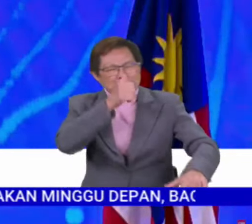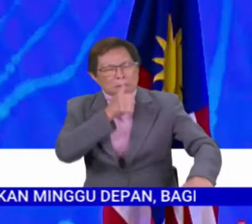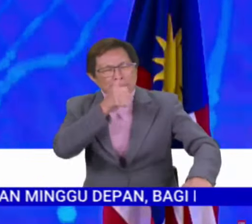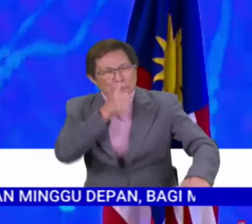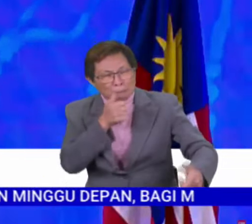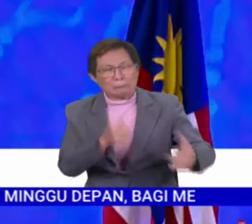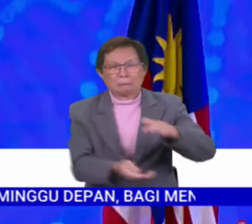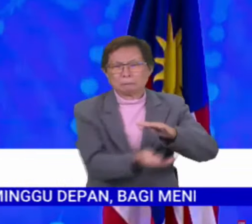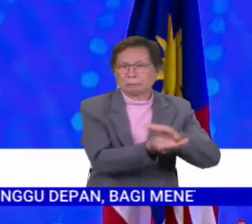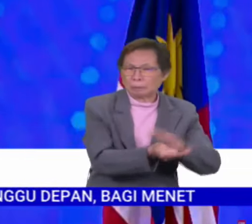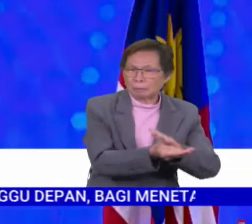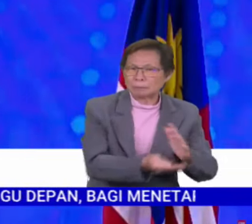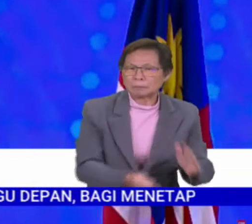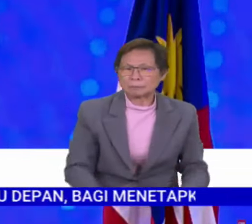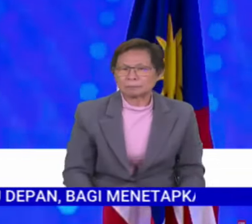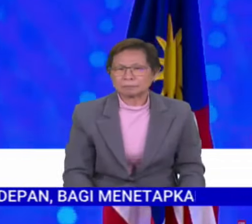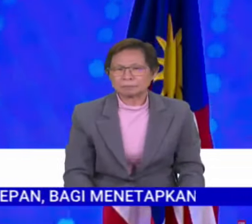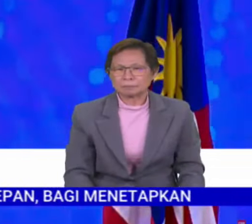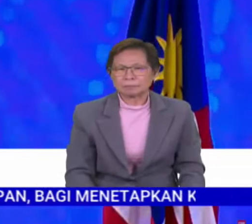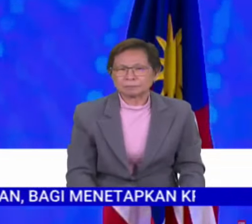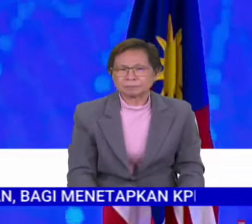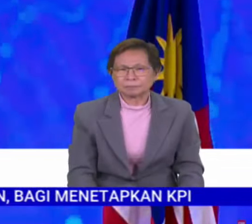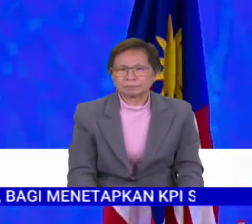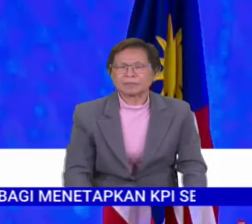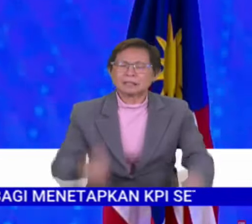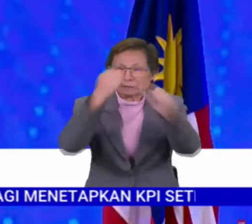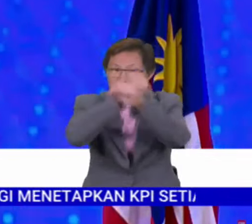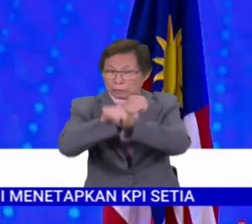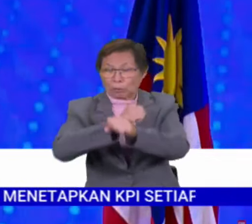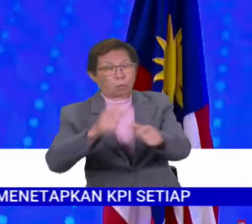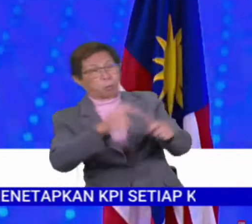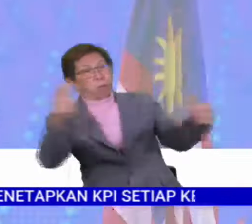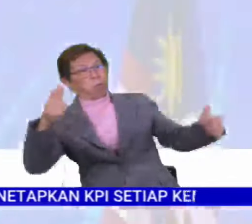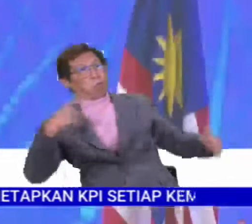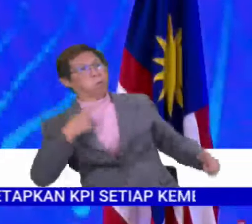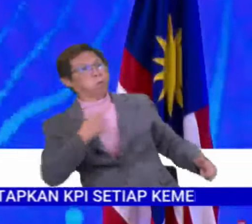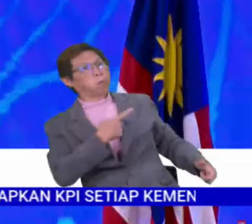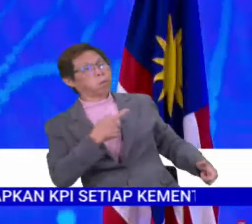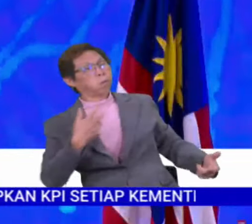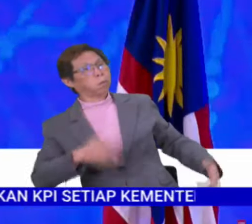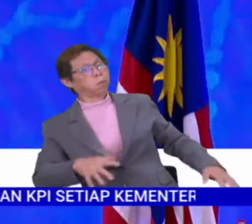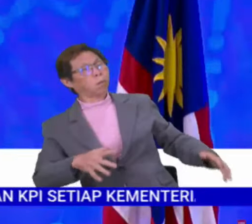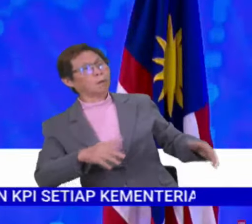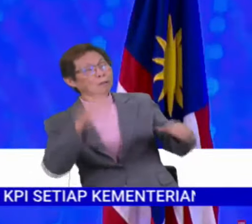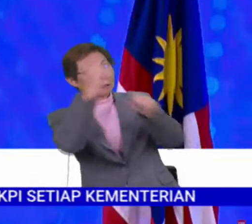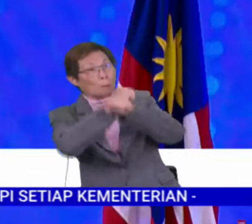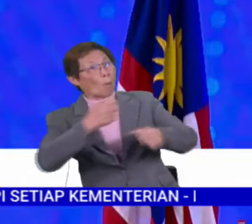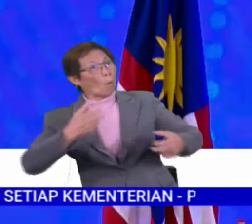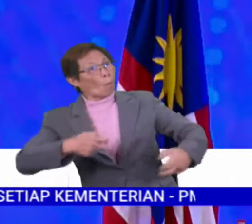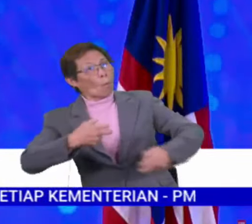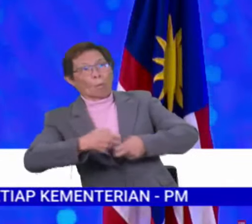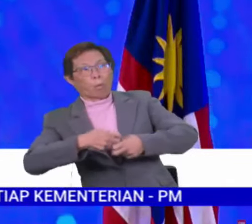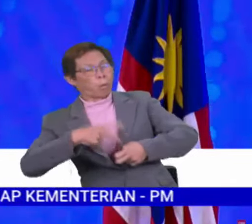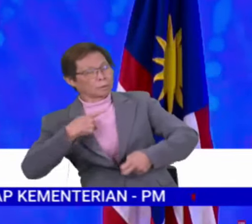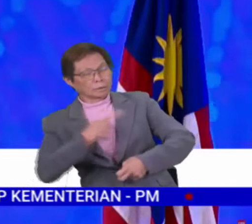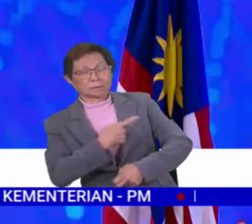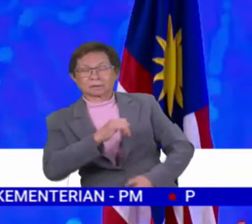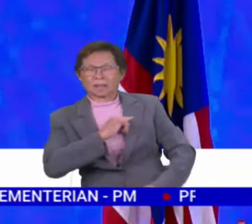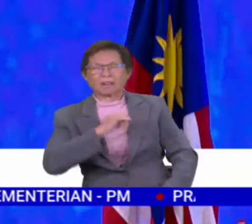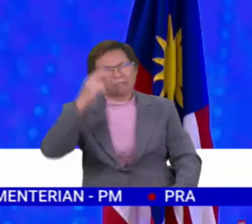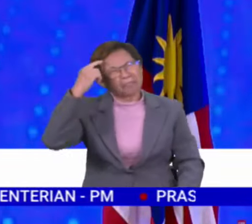corruption. Nah, itu cabaran terbesar kita. Saya tidak fikir